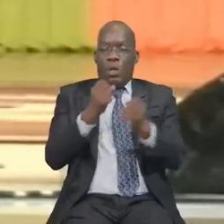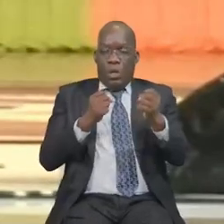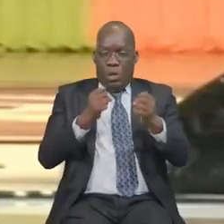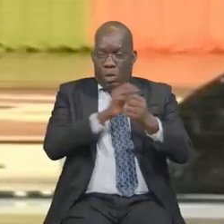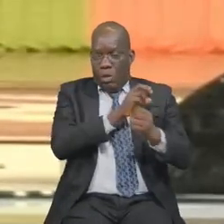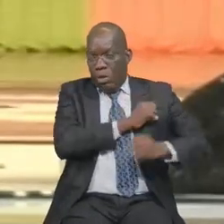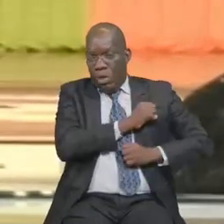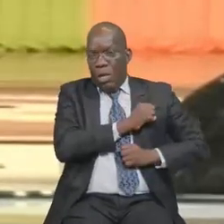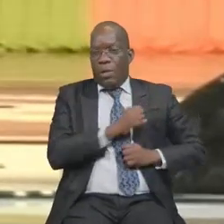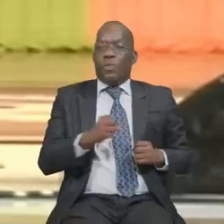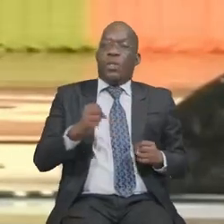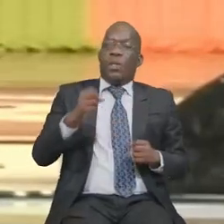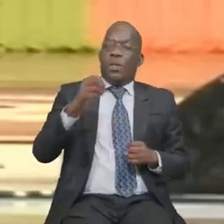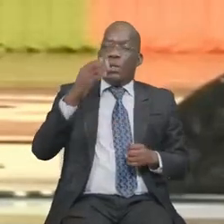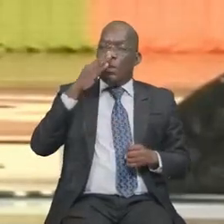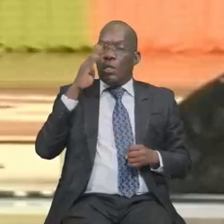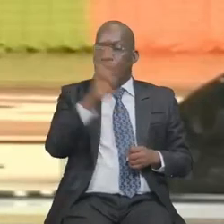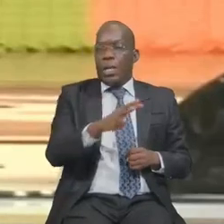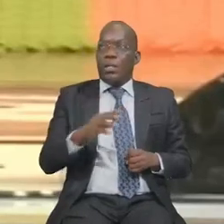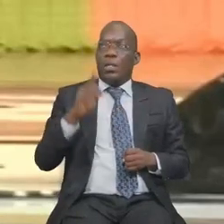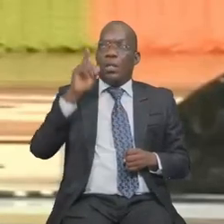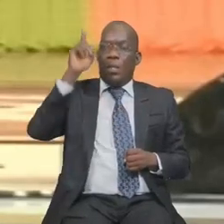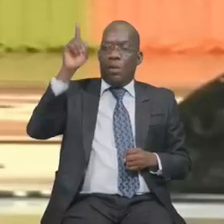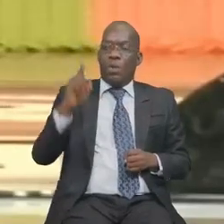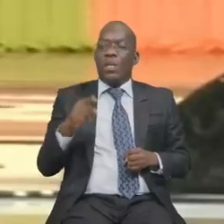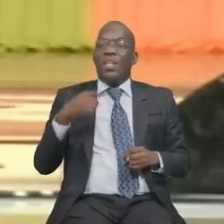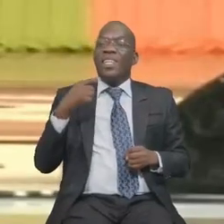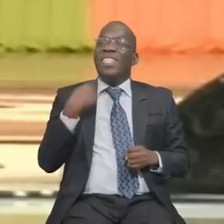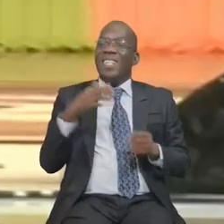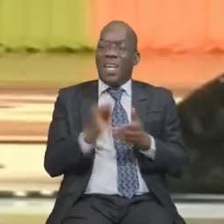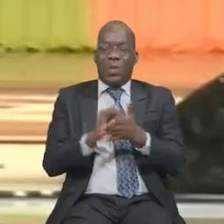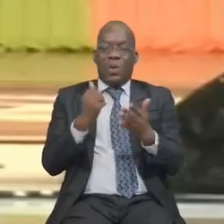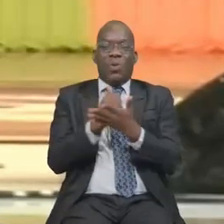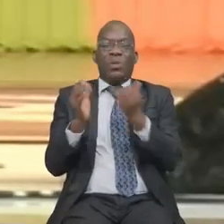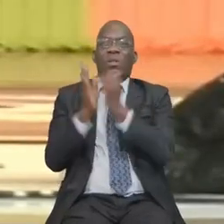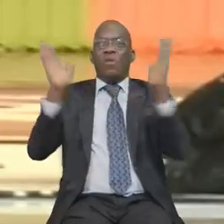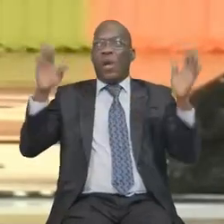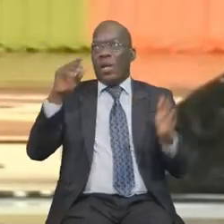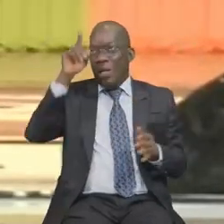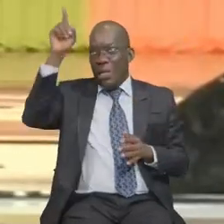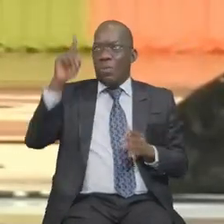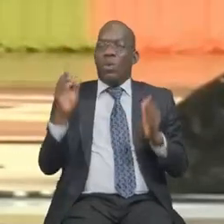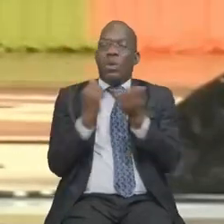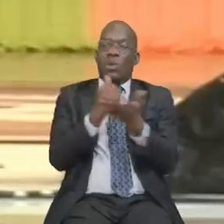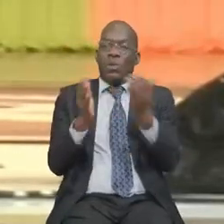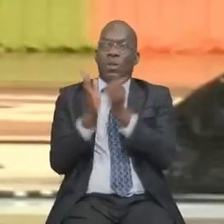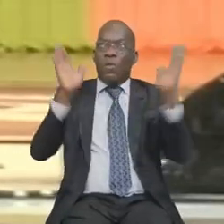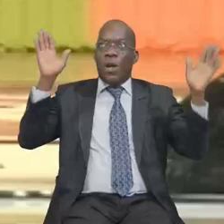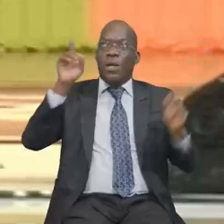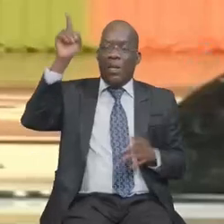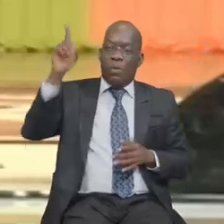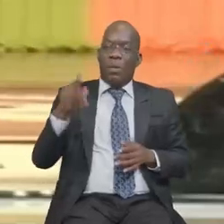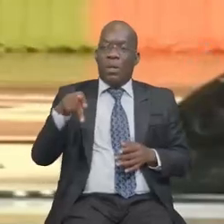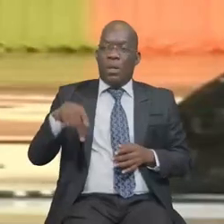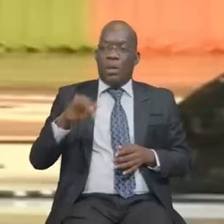l'ont dédaigné. Ils ont dit « Crucifiez-le, crucifiez-le !» Pilate a dit « Est-ce que